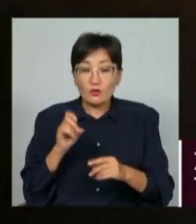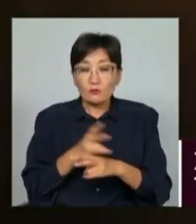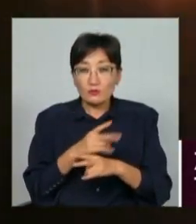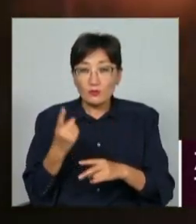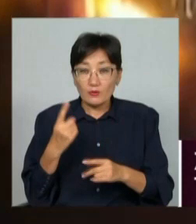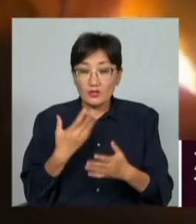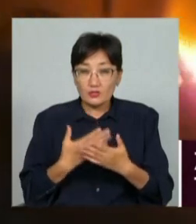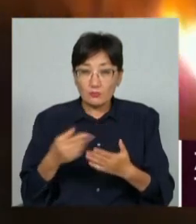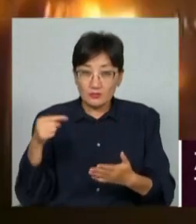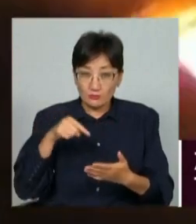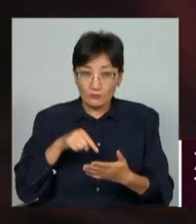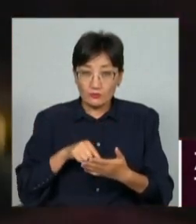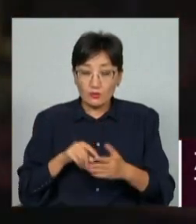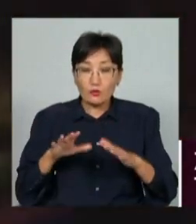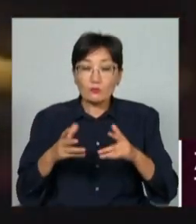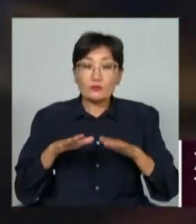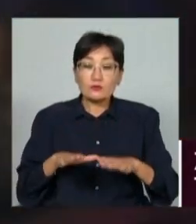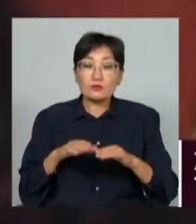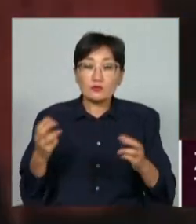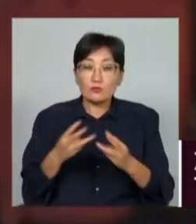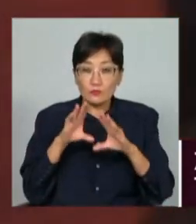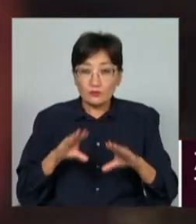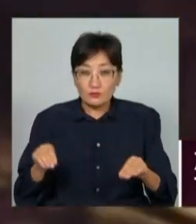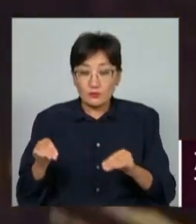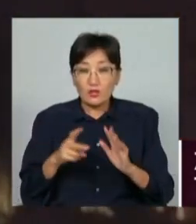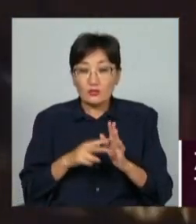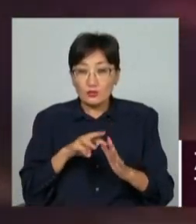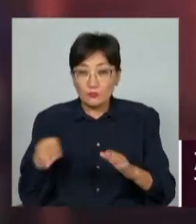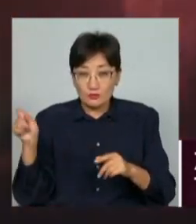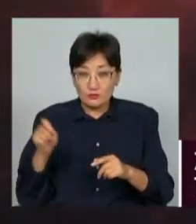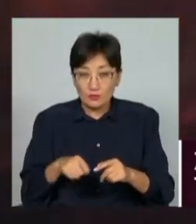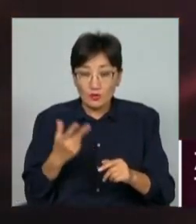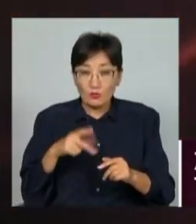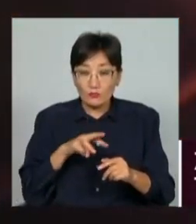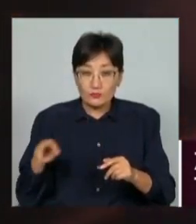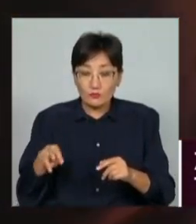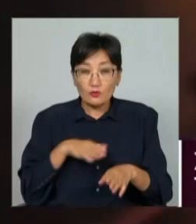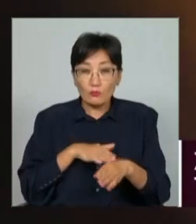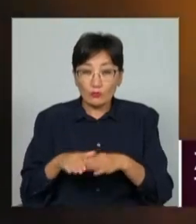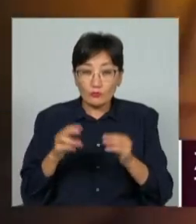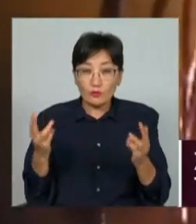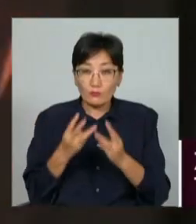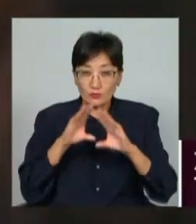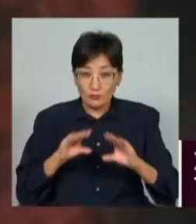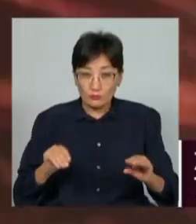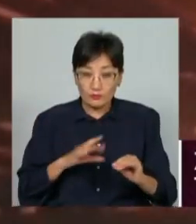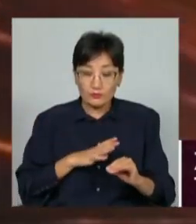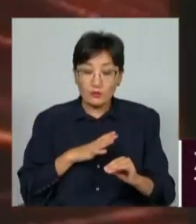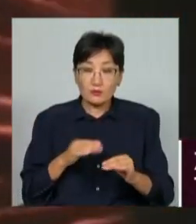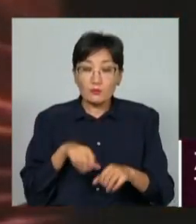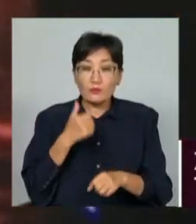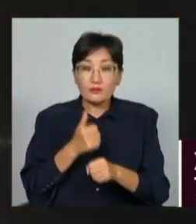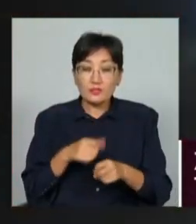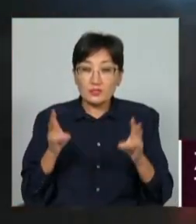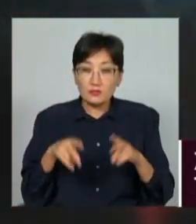1-лер шамасында келіп түскен. Оқиға орнына өрт сөндірушілер 7 минутта жетіп, жарты сағат ішінде тілсіз жау толық сөндірілді. Ең